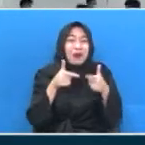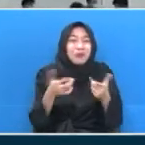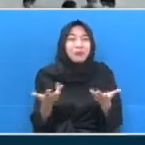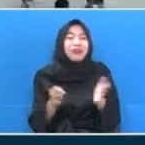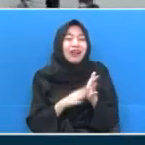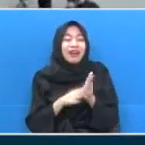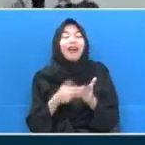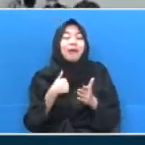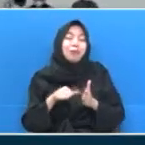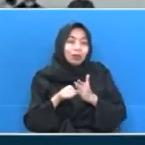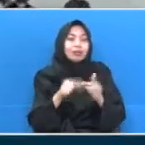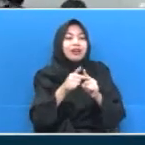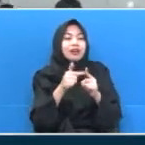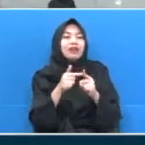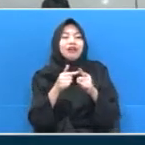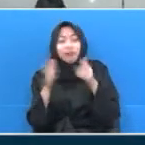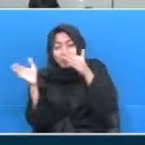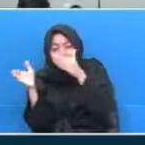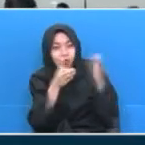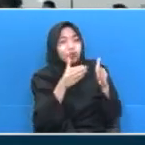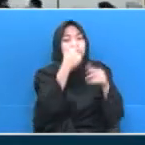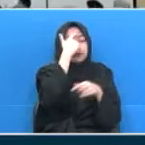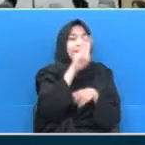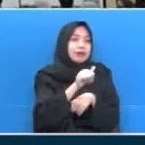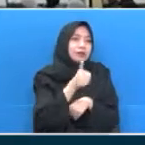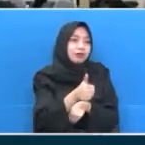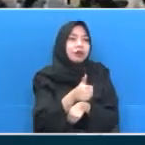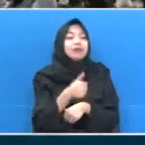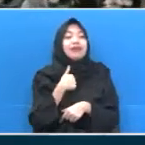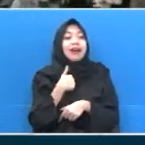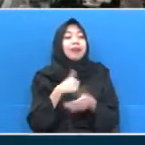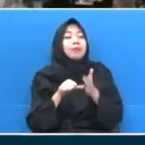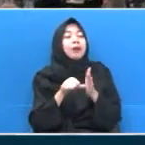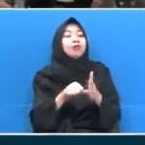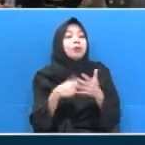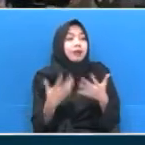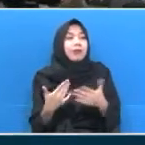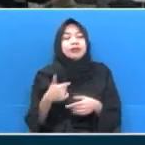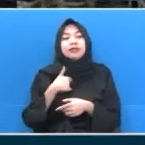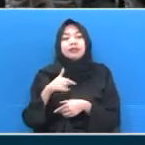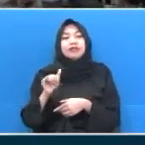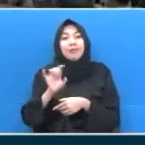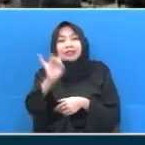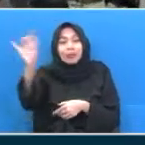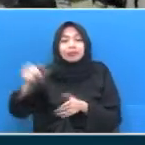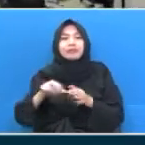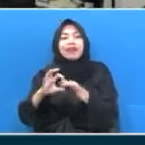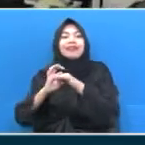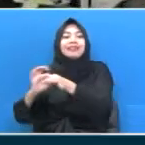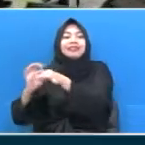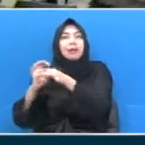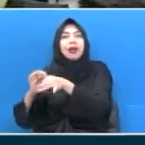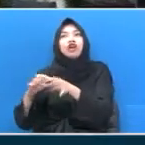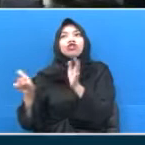Bagaimana kemudian nanti kami IPB akan menyelesaikan itu tentu kita akan bekerjasama dengan berbagai pihak termasuk dengan